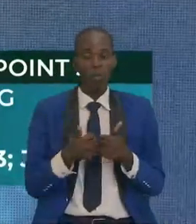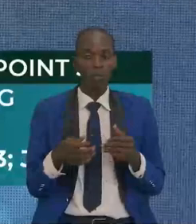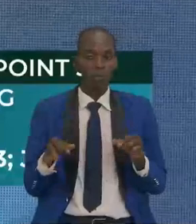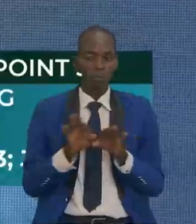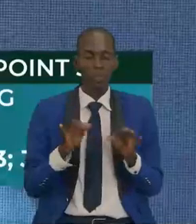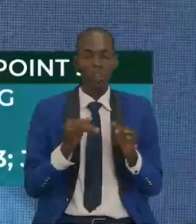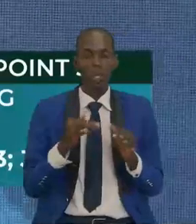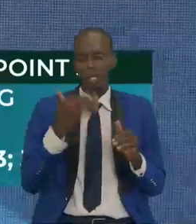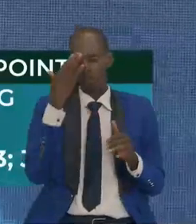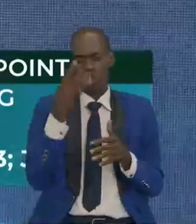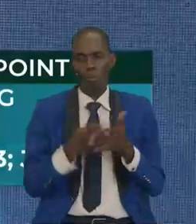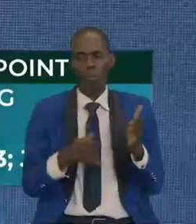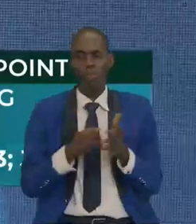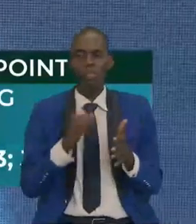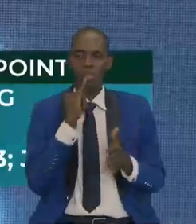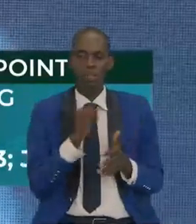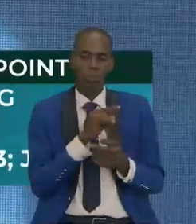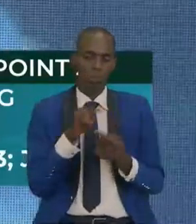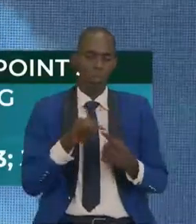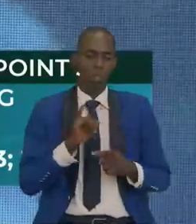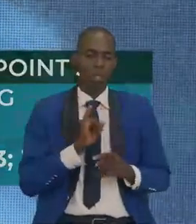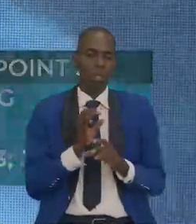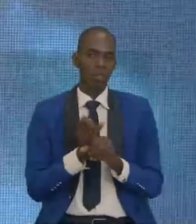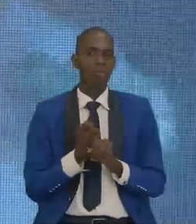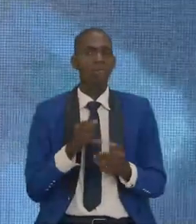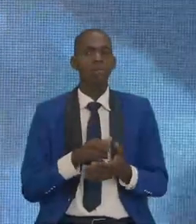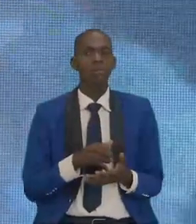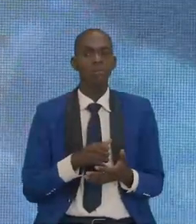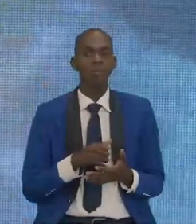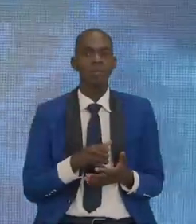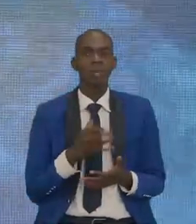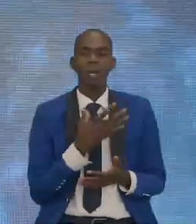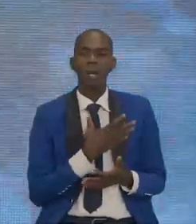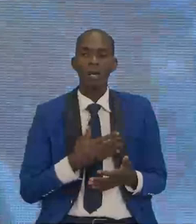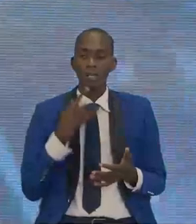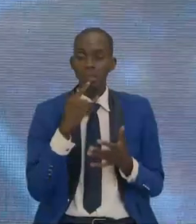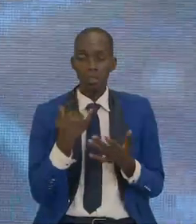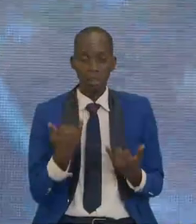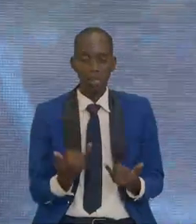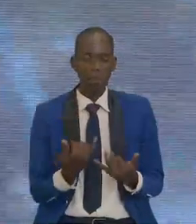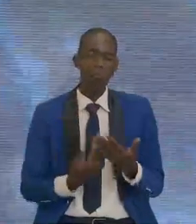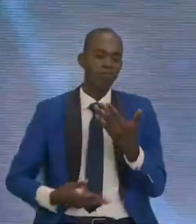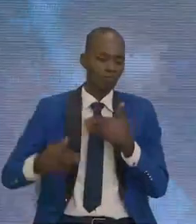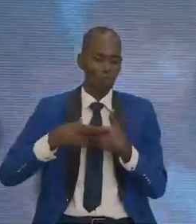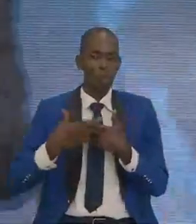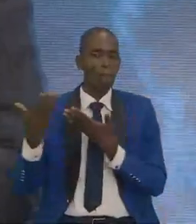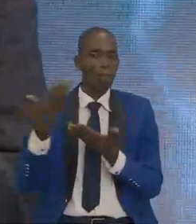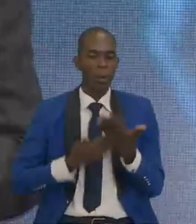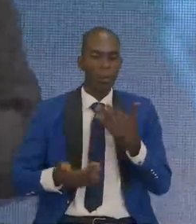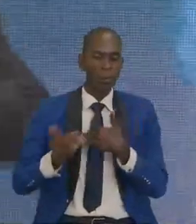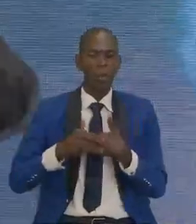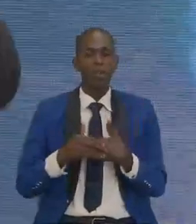Je l'ai obtenu au départ. Je sais ce que cela se présente lorsque je